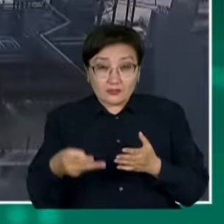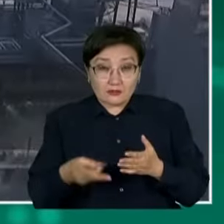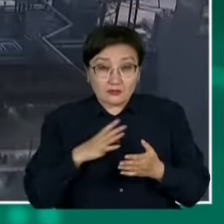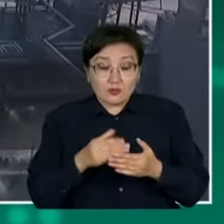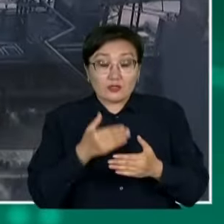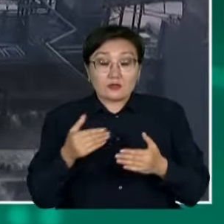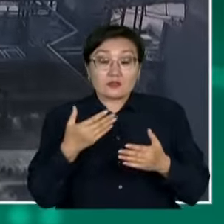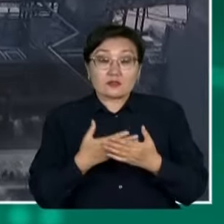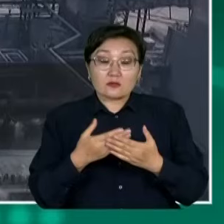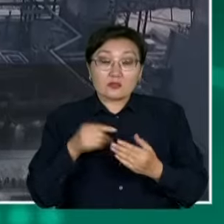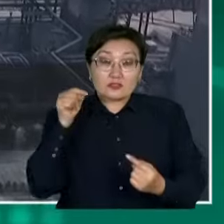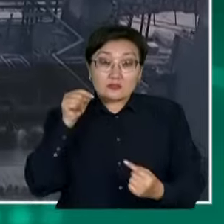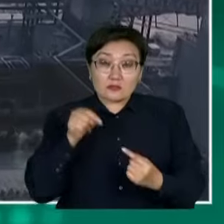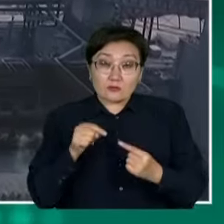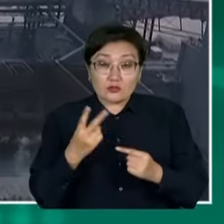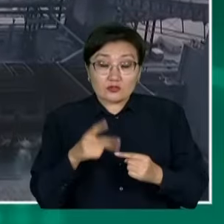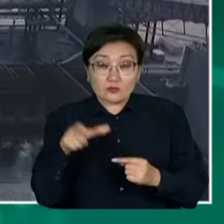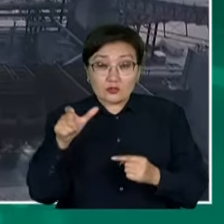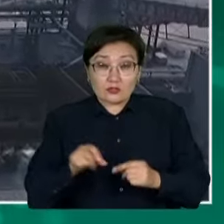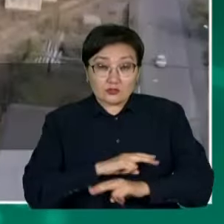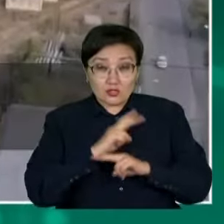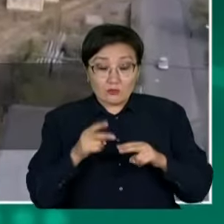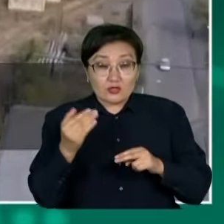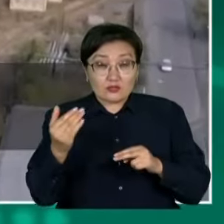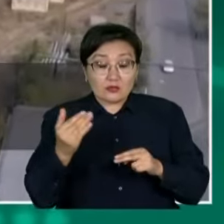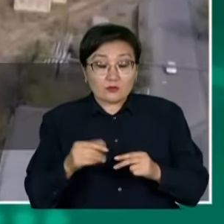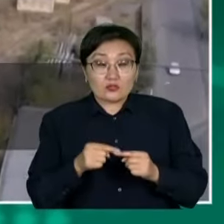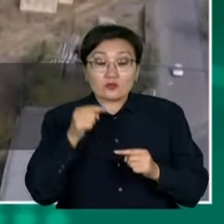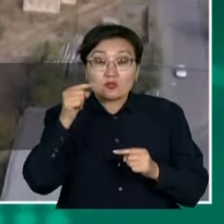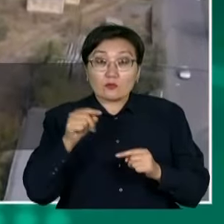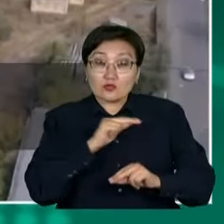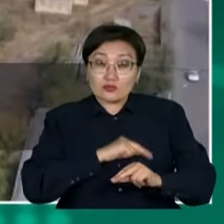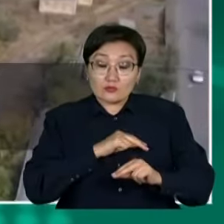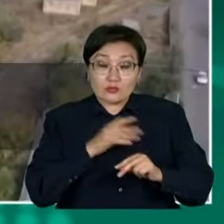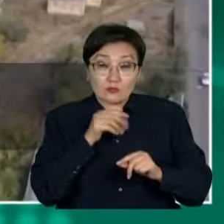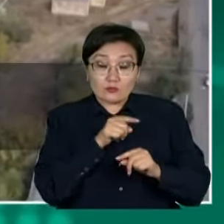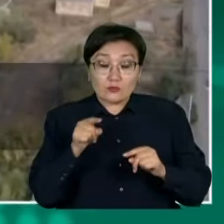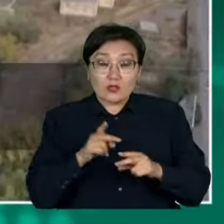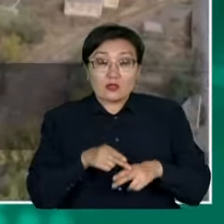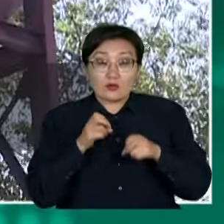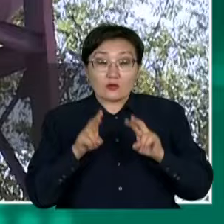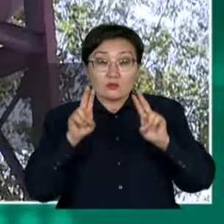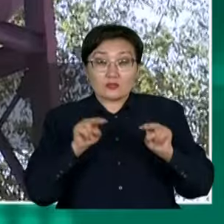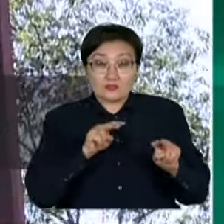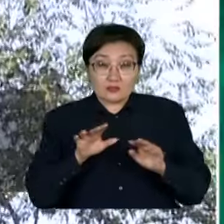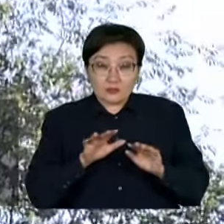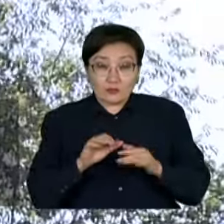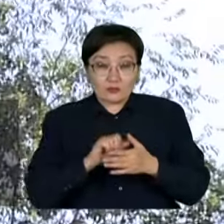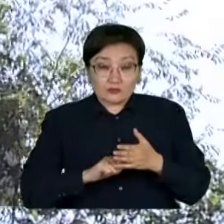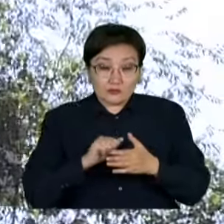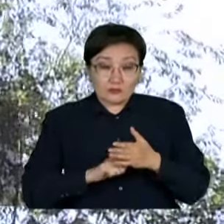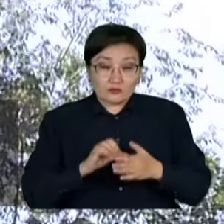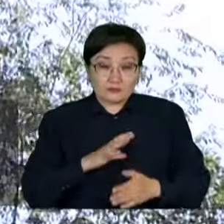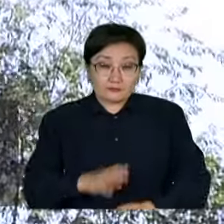Алдын ала болжамға сенсек, екі азаматтың көз жұмуына олардың биіктікте жұмыс істей жүріп, қауіпсіздік техникасын сақтамауы себеп болған.